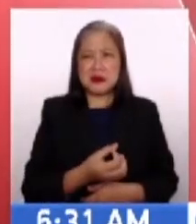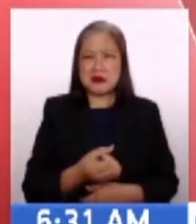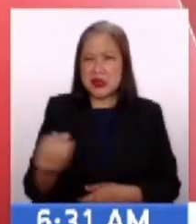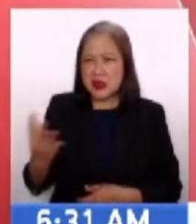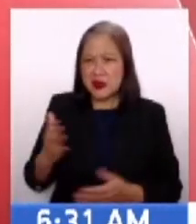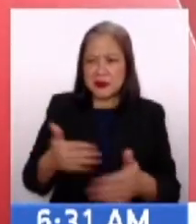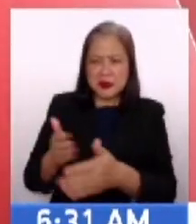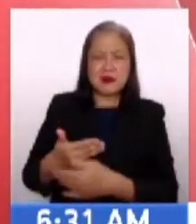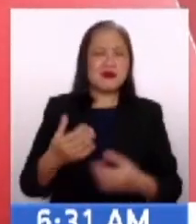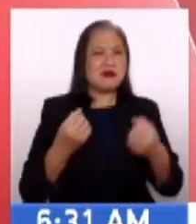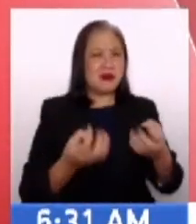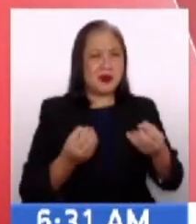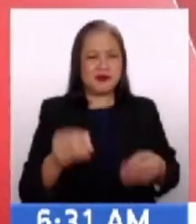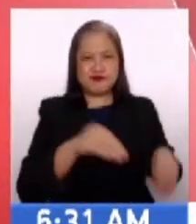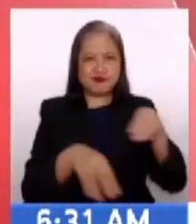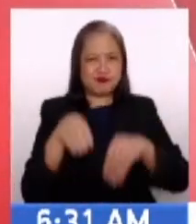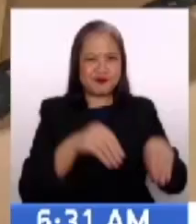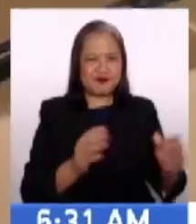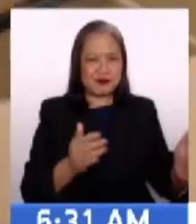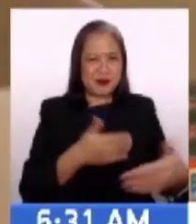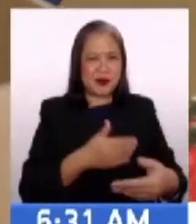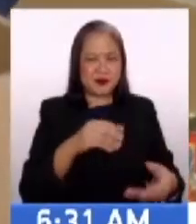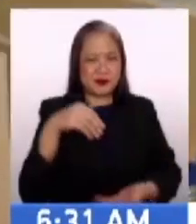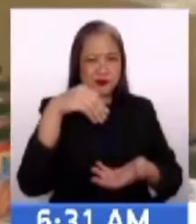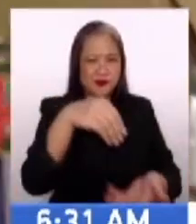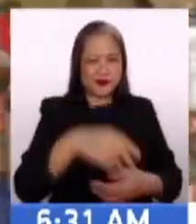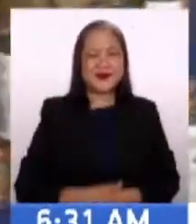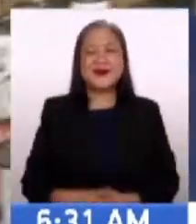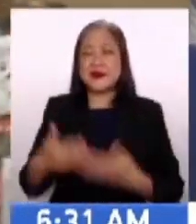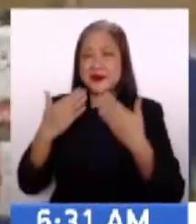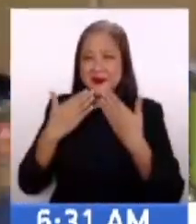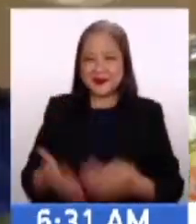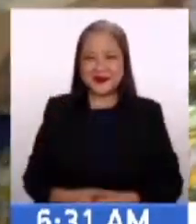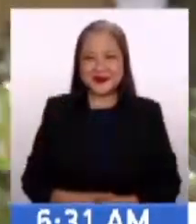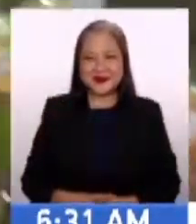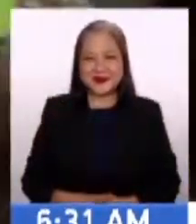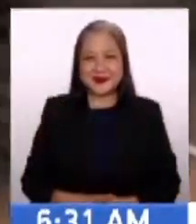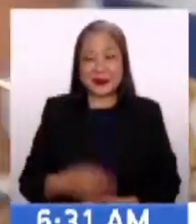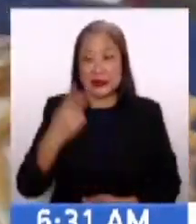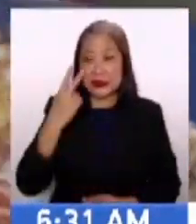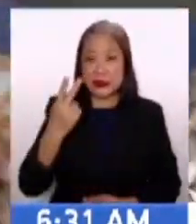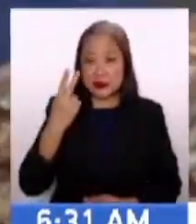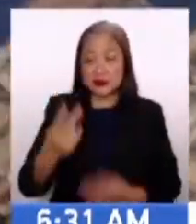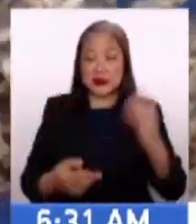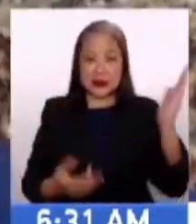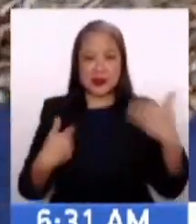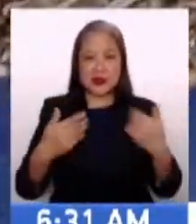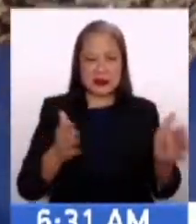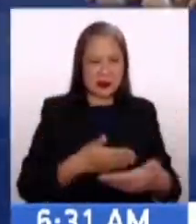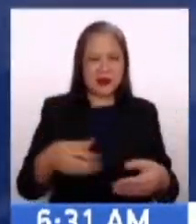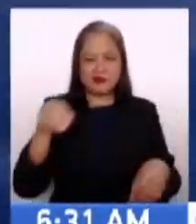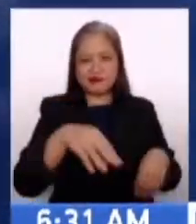po. Marami na. Alright, salamat po Opo, Ate Melanie. Po. So ayan, nakikita natin yung repacking dito. Ayan, meron na daw